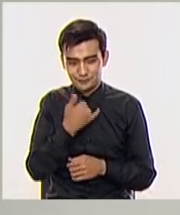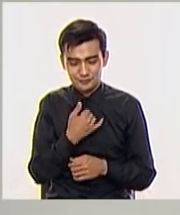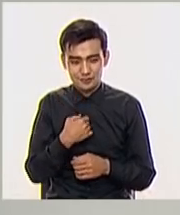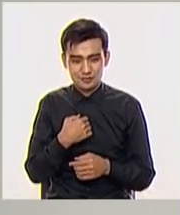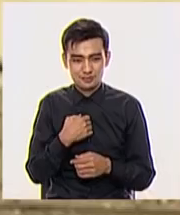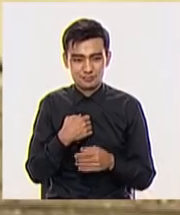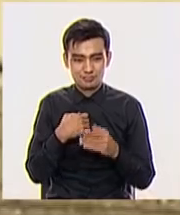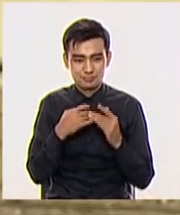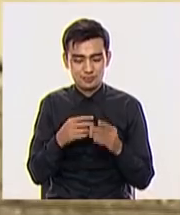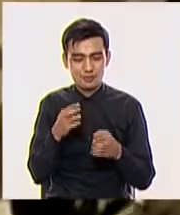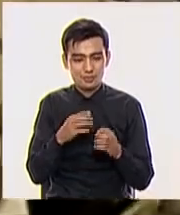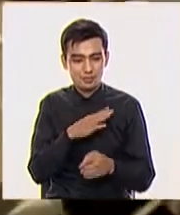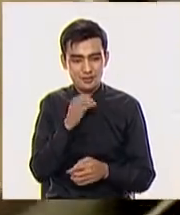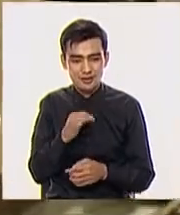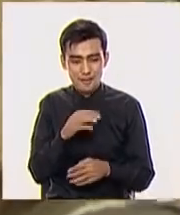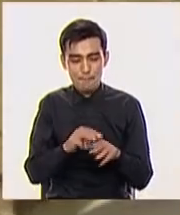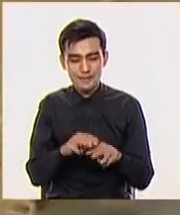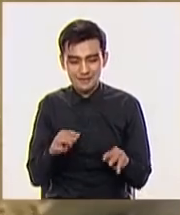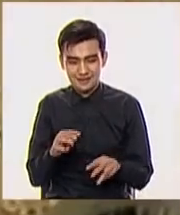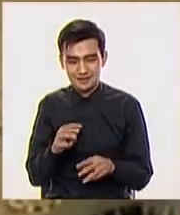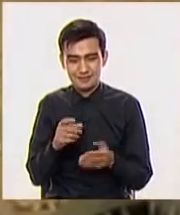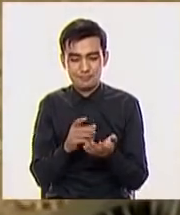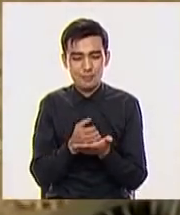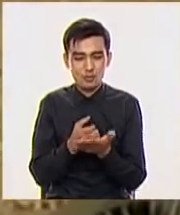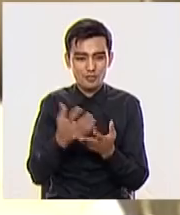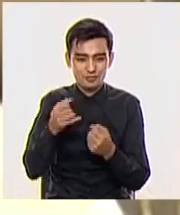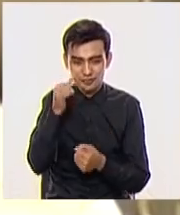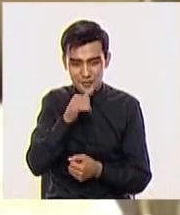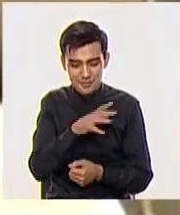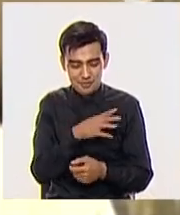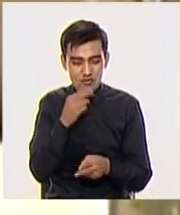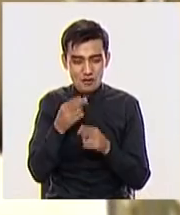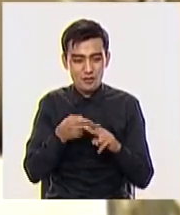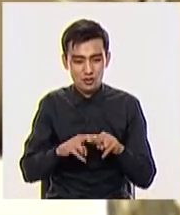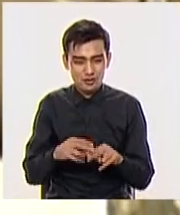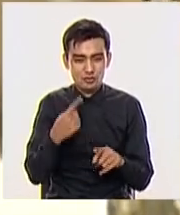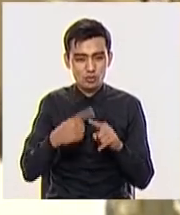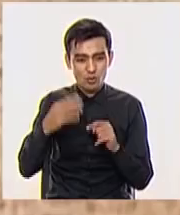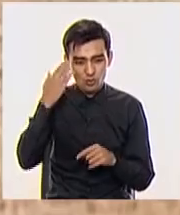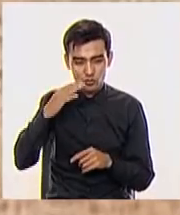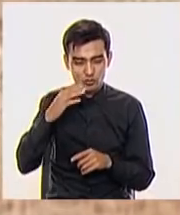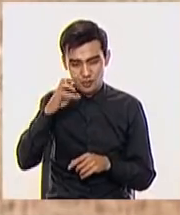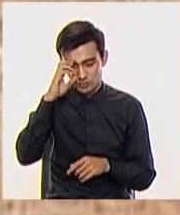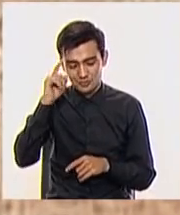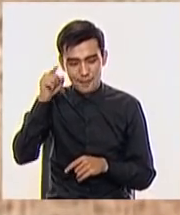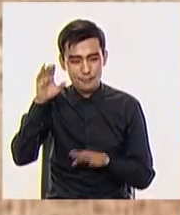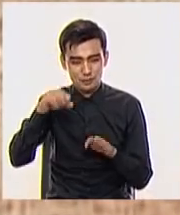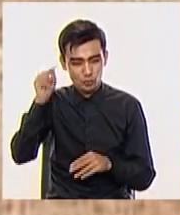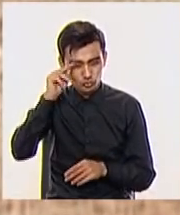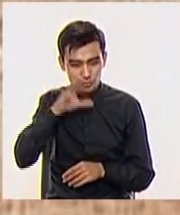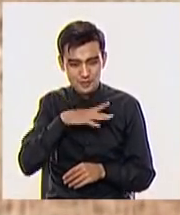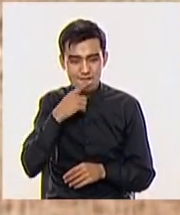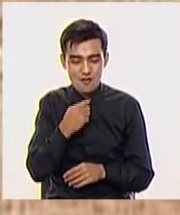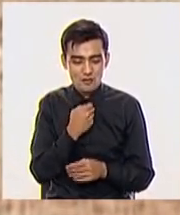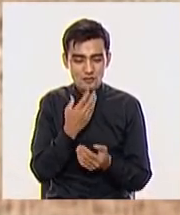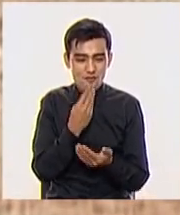бирок чыктым. Министрлик өтөмакы ала алмай жүрмүз деп шагымдангандардын барлыгы да өзге мамлекетте билим алып, кээбири аскерий кызметинин